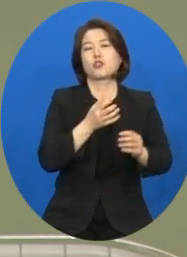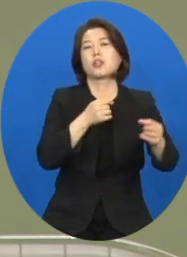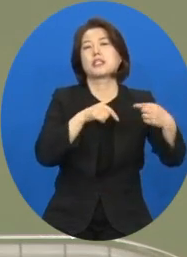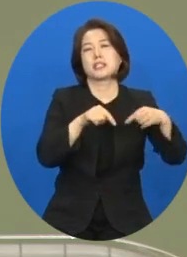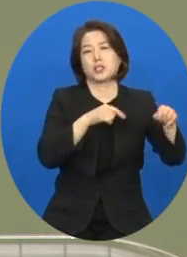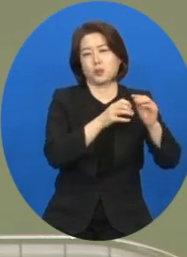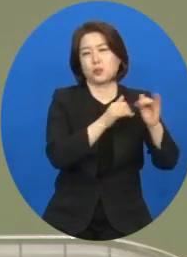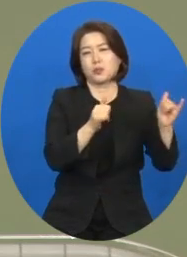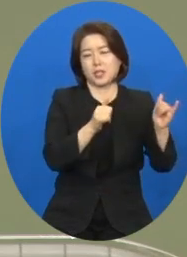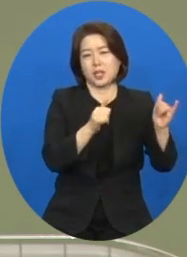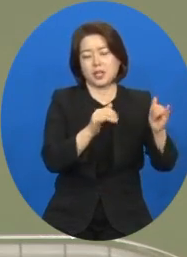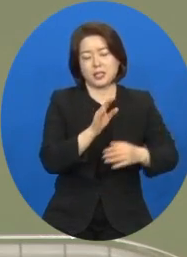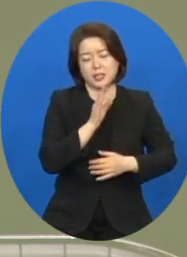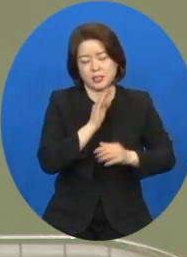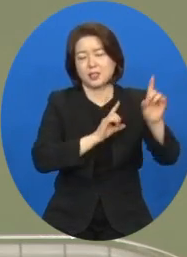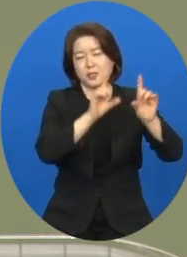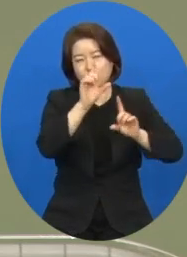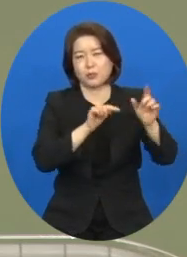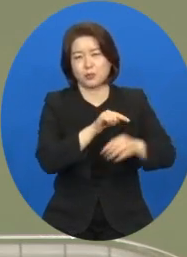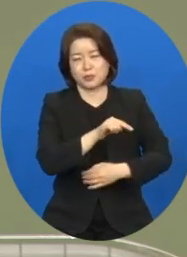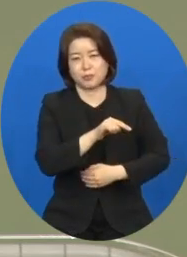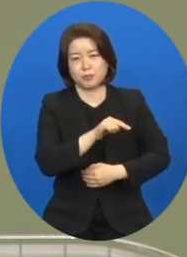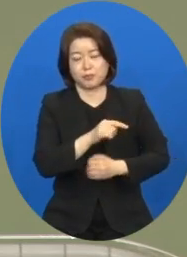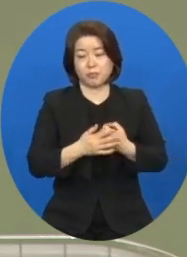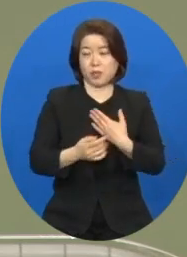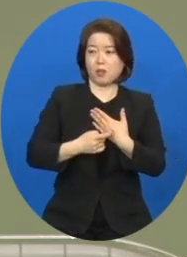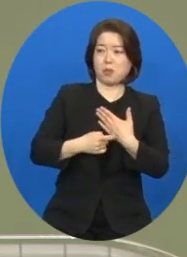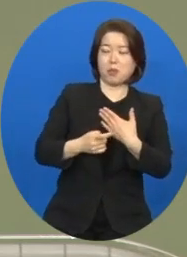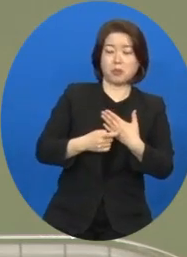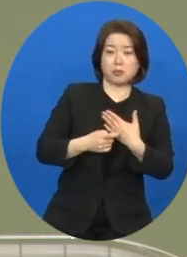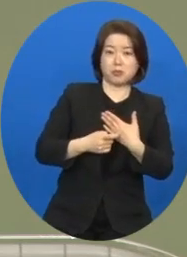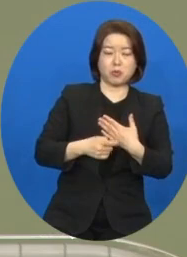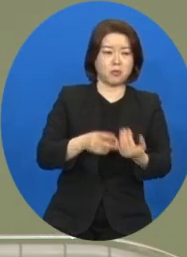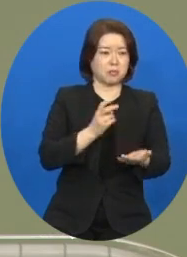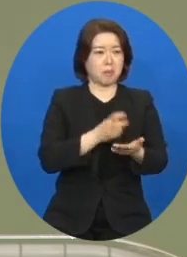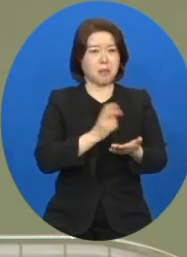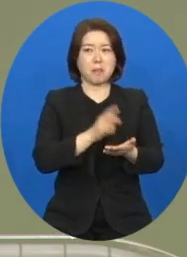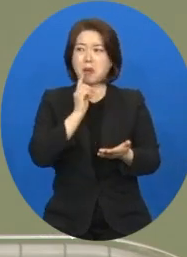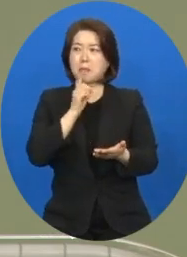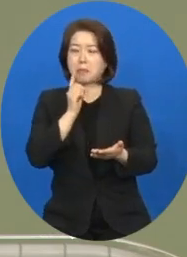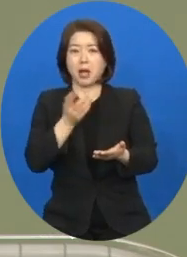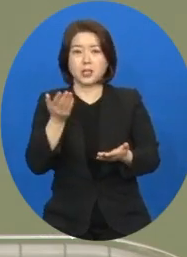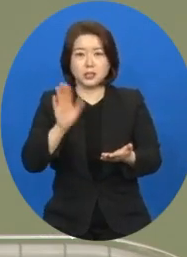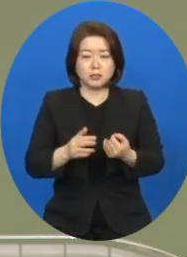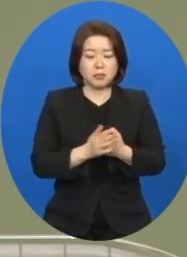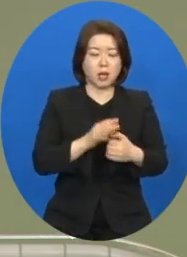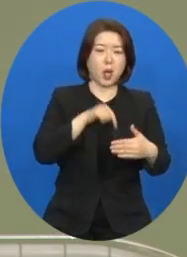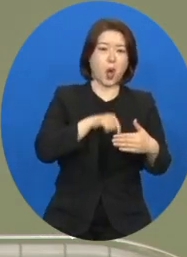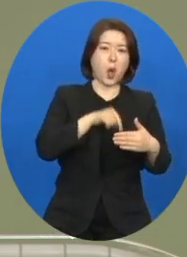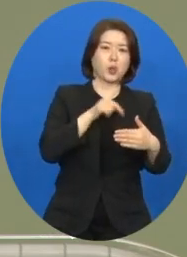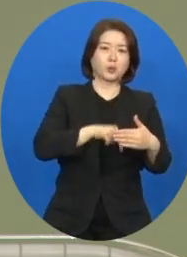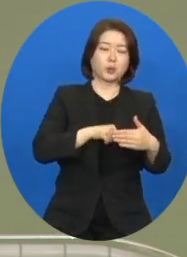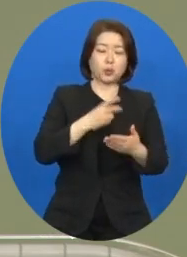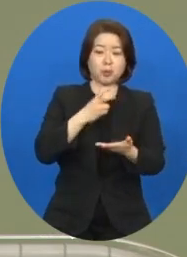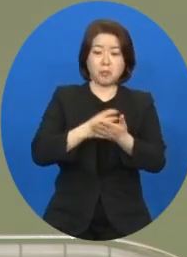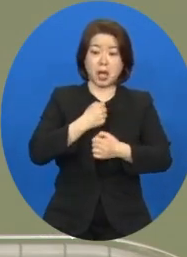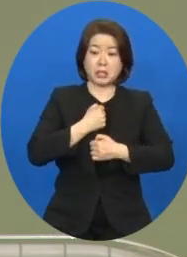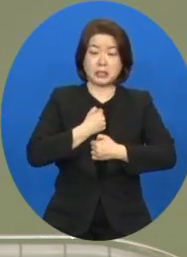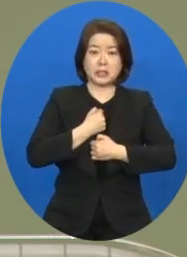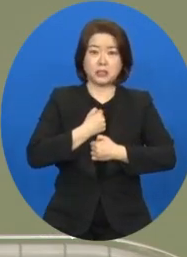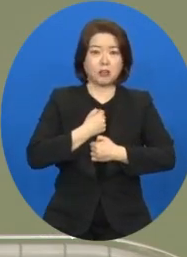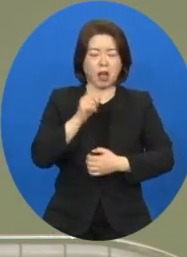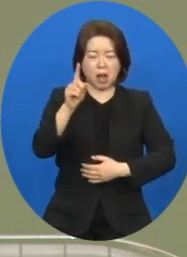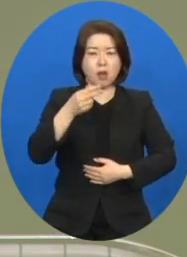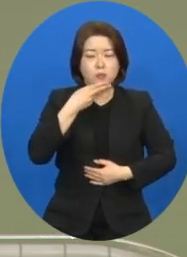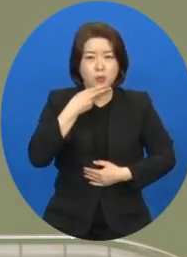지도자들의 실상이었습니다. 겉으로는 율법하지만 실제로 마음으로 율법을 지키려고 하는 마음은